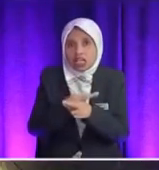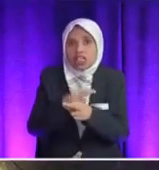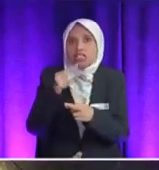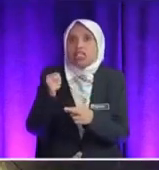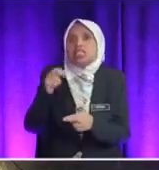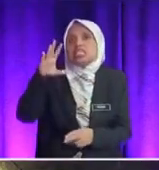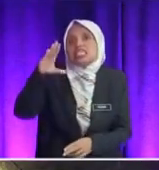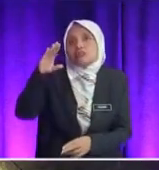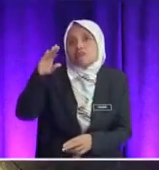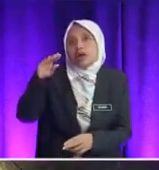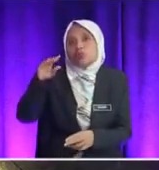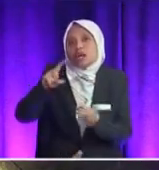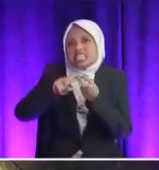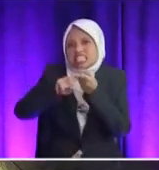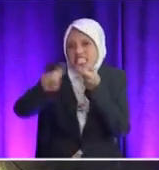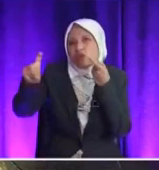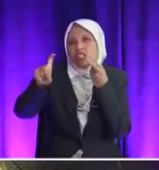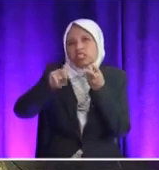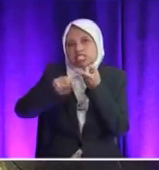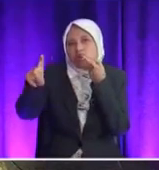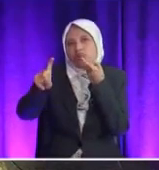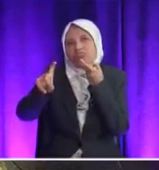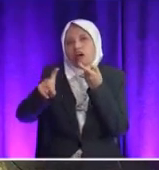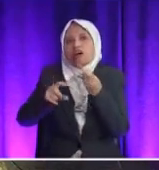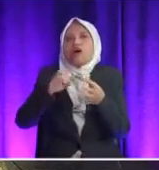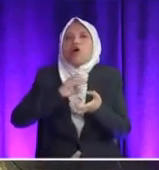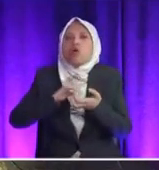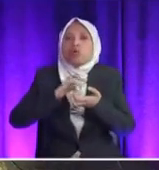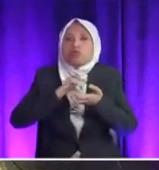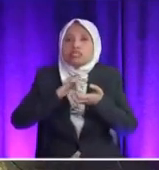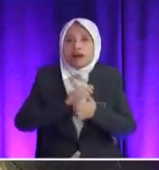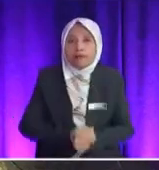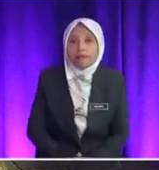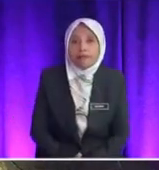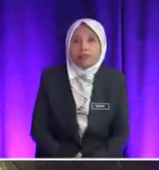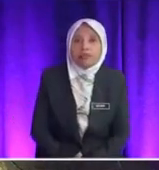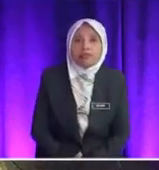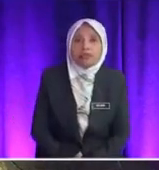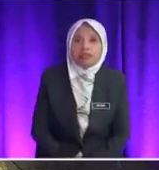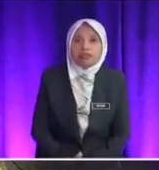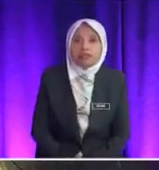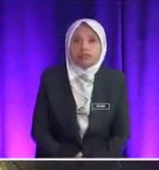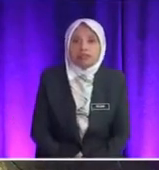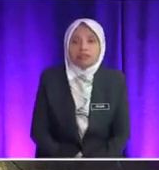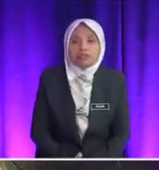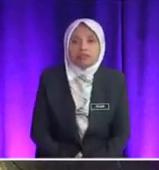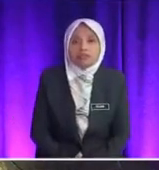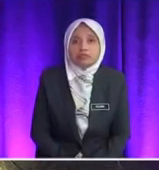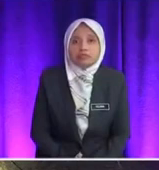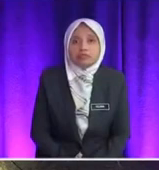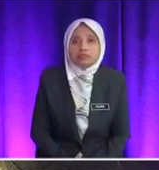arosa Jadi kenapa lo ah biar rusak masalah baik itu guna perusak Eh ada selesai